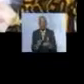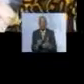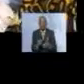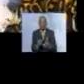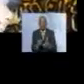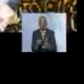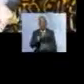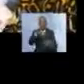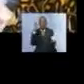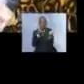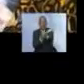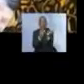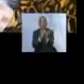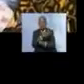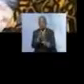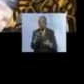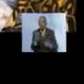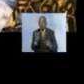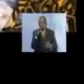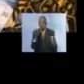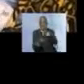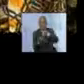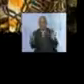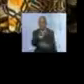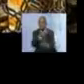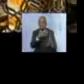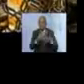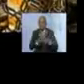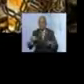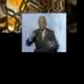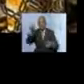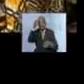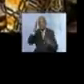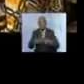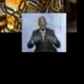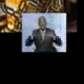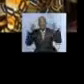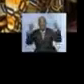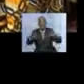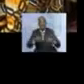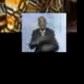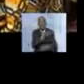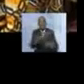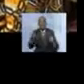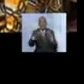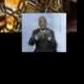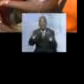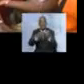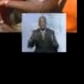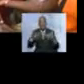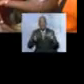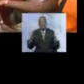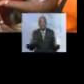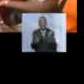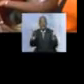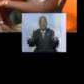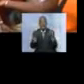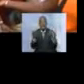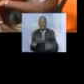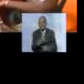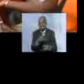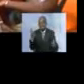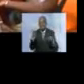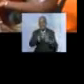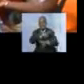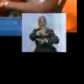ministère de la Santé et de la lutte contre le sida, a exhorté les populations à présenter leurs enfants aux agents vaccinateurs. Nous sommes dans la mouvance